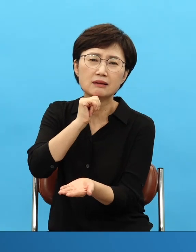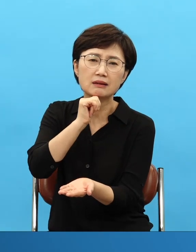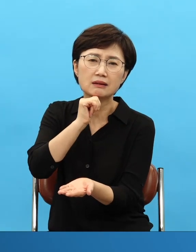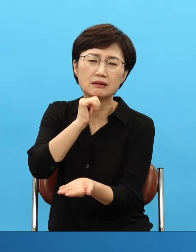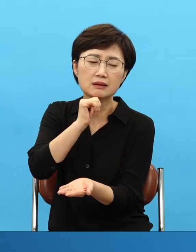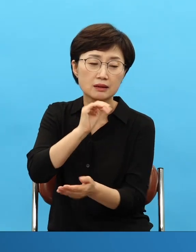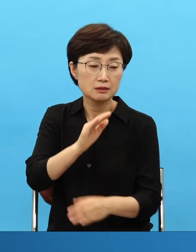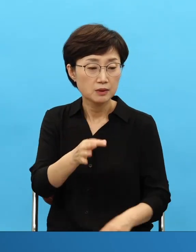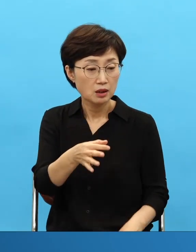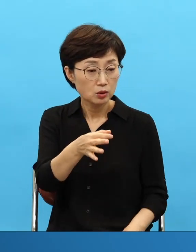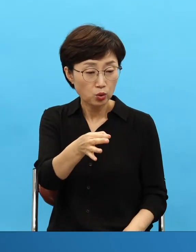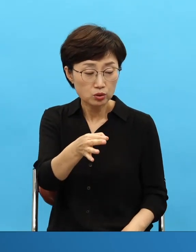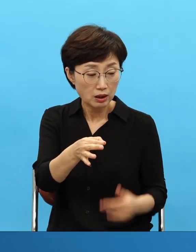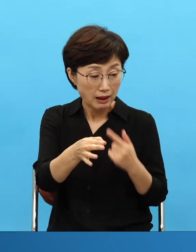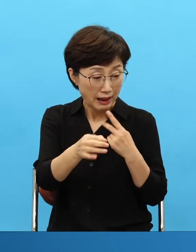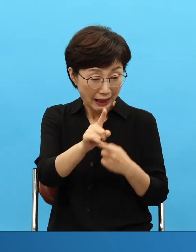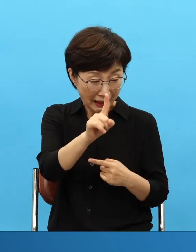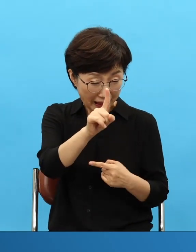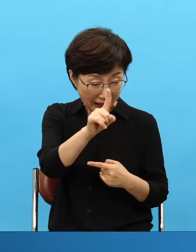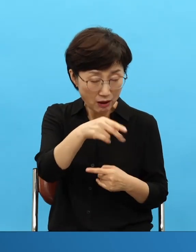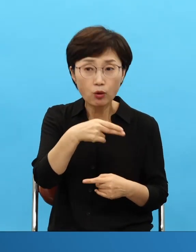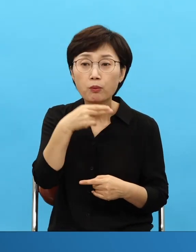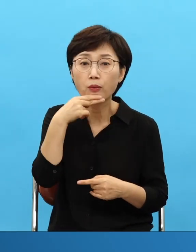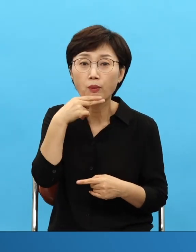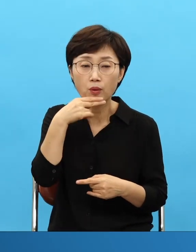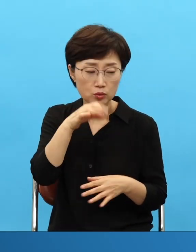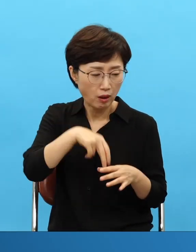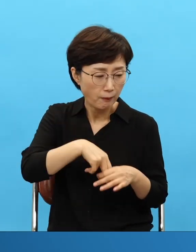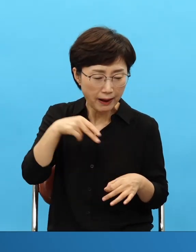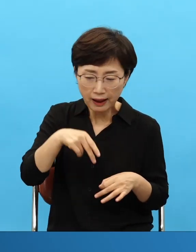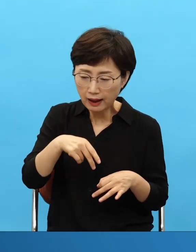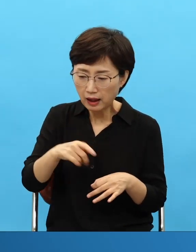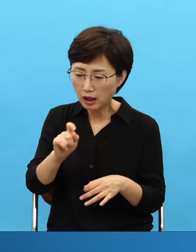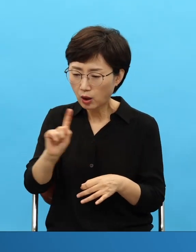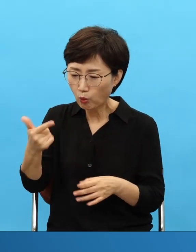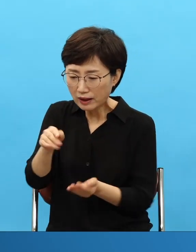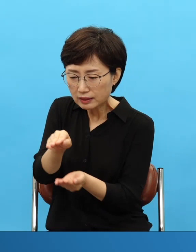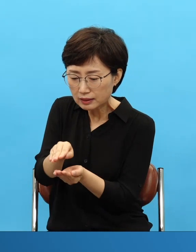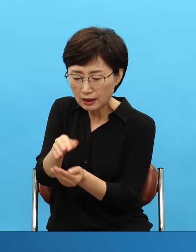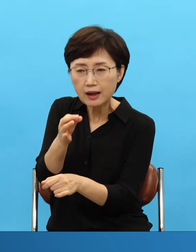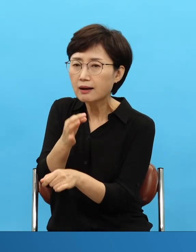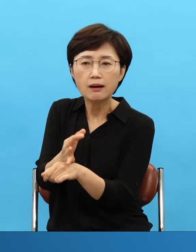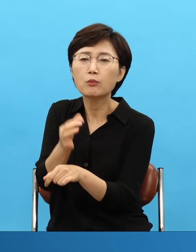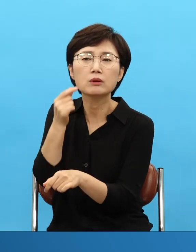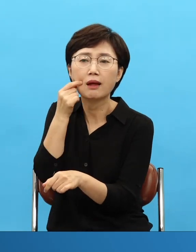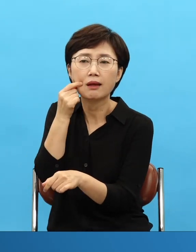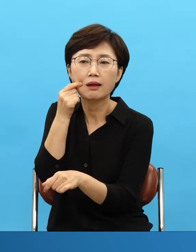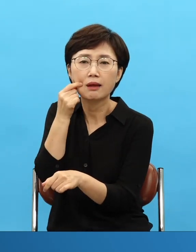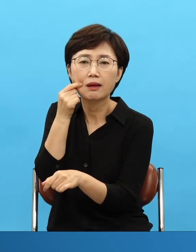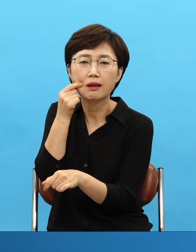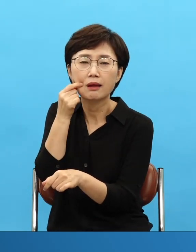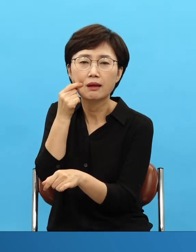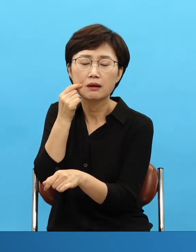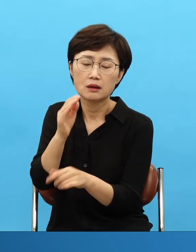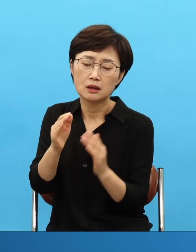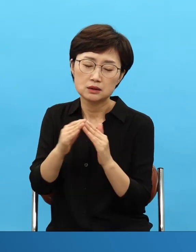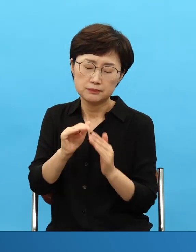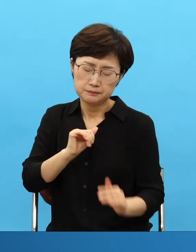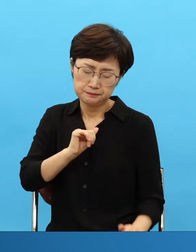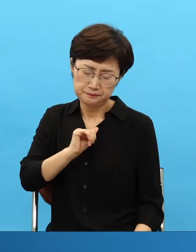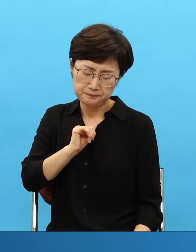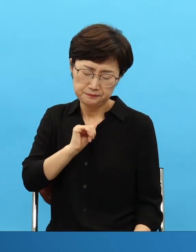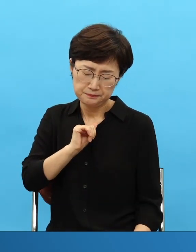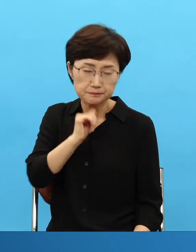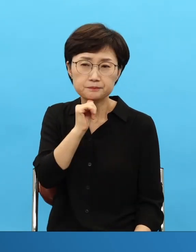없잖아요. And of course, in the aftermath of the Korean War, a great fire broke out in our neighborhood, and still, even 그 despite 정도로 all of that, 어려웠댔어요. we experienced